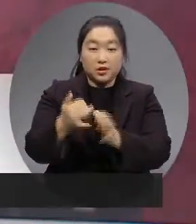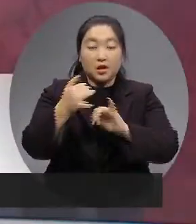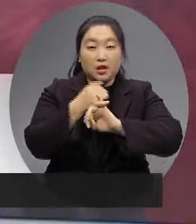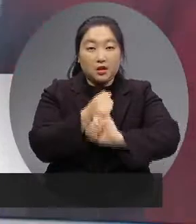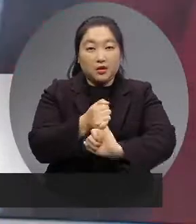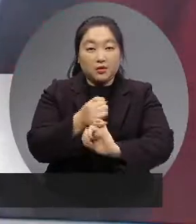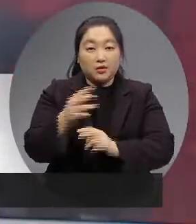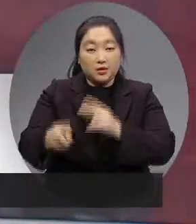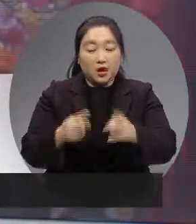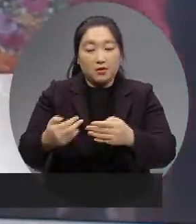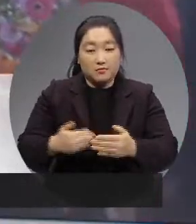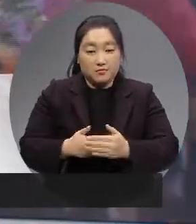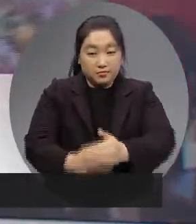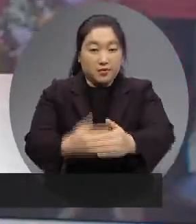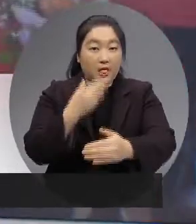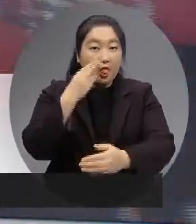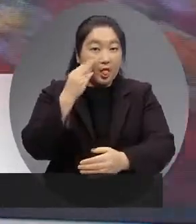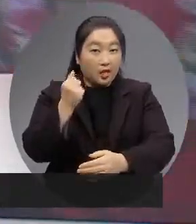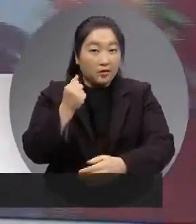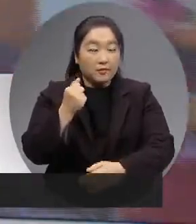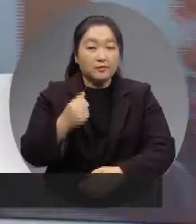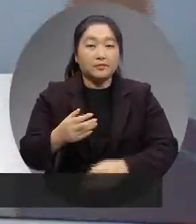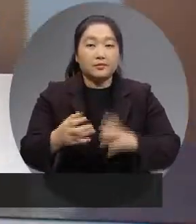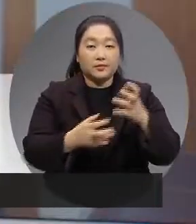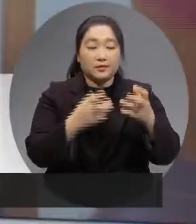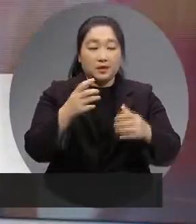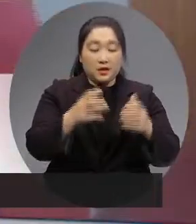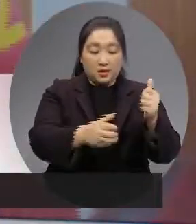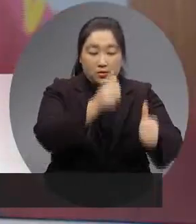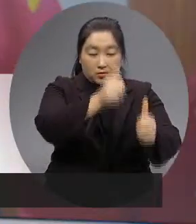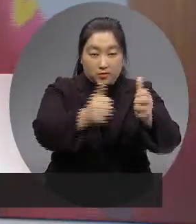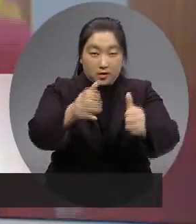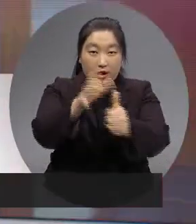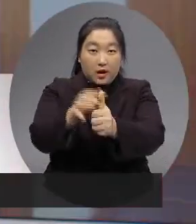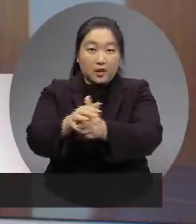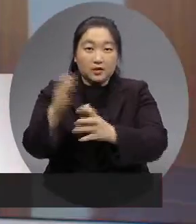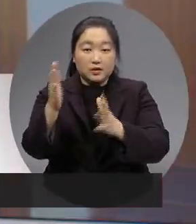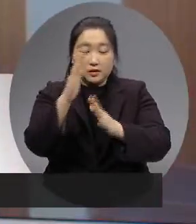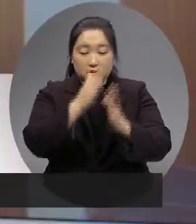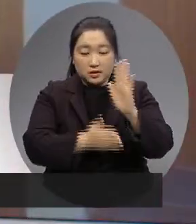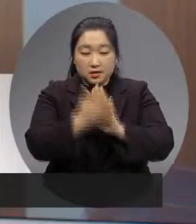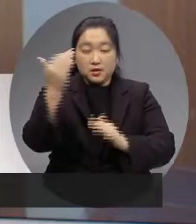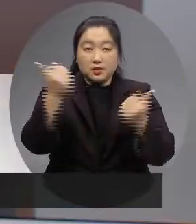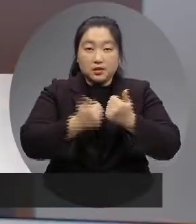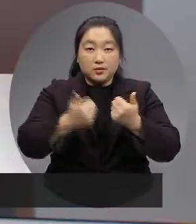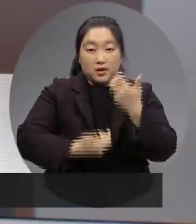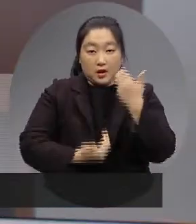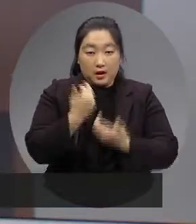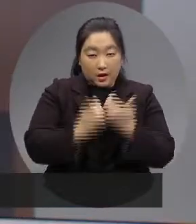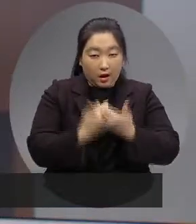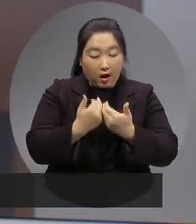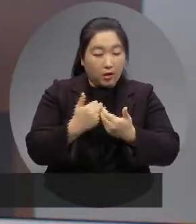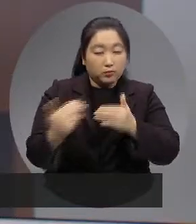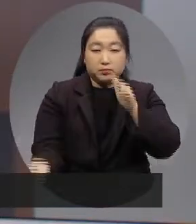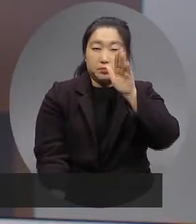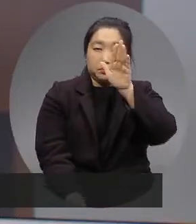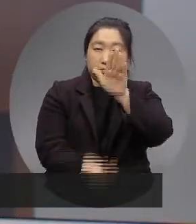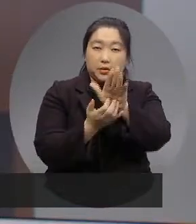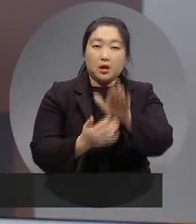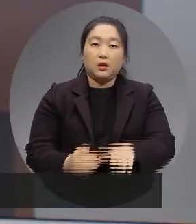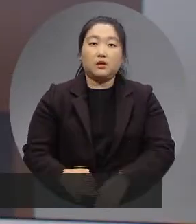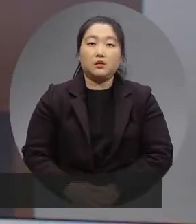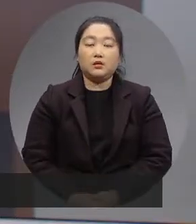사업은 이로써 탄력을 받게 됐지만 원구성을 둘러싼 시의회 내부 갈등은 더욱 격해지고 있습니다. 김영애